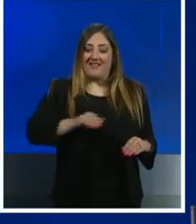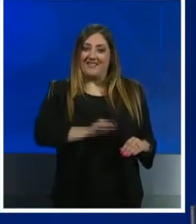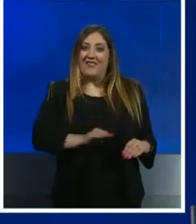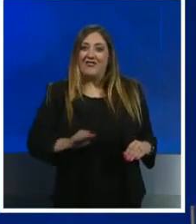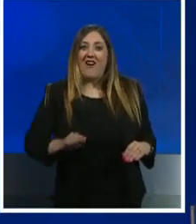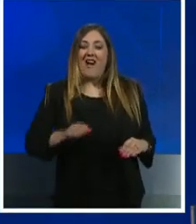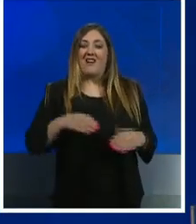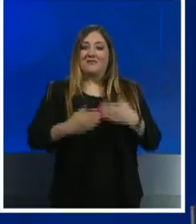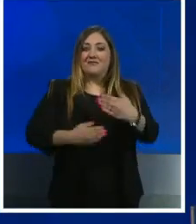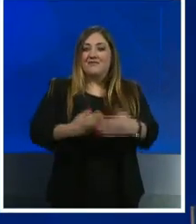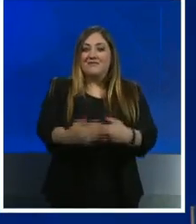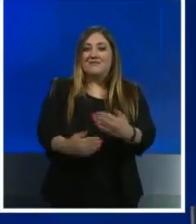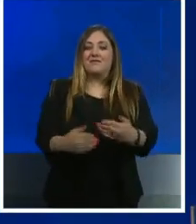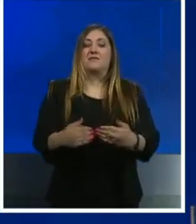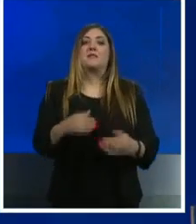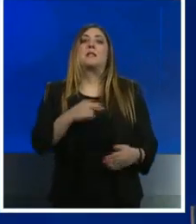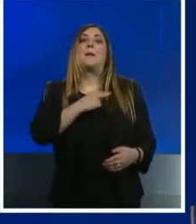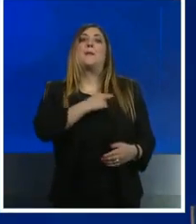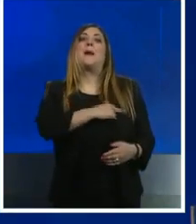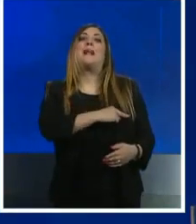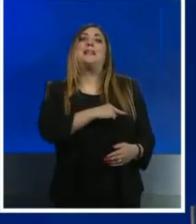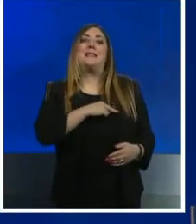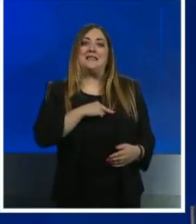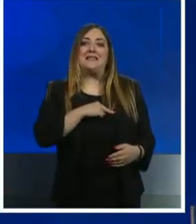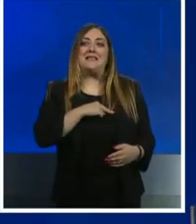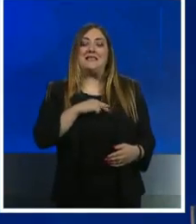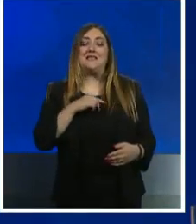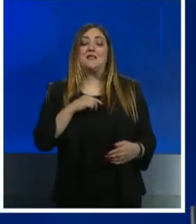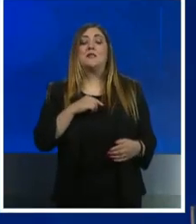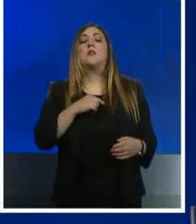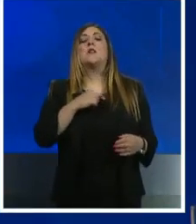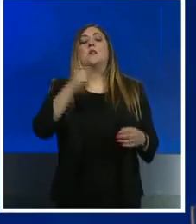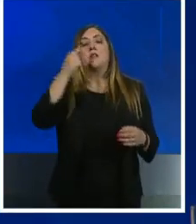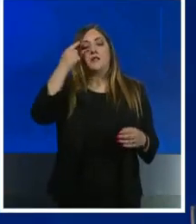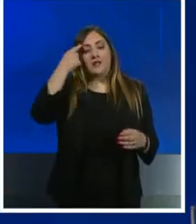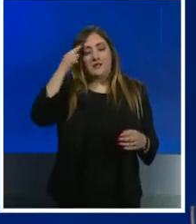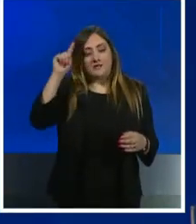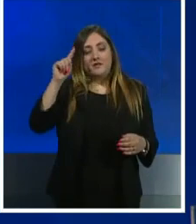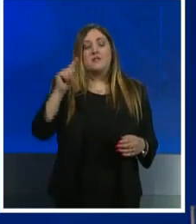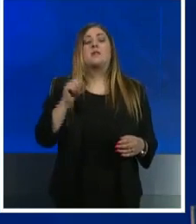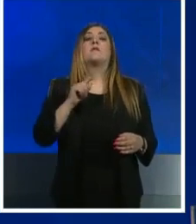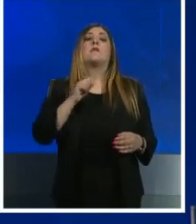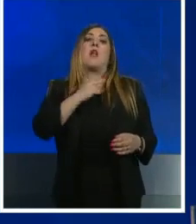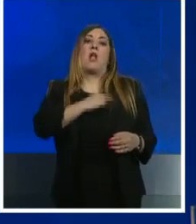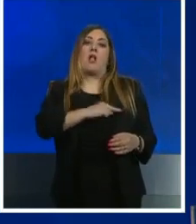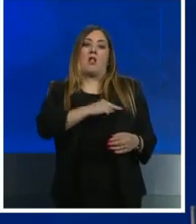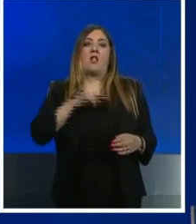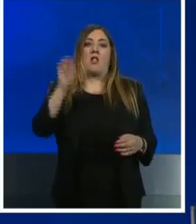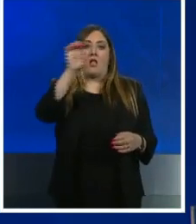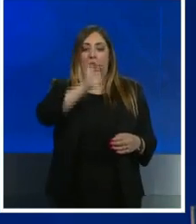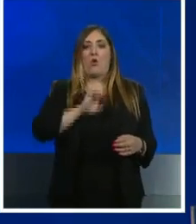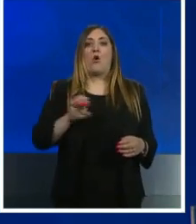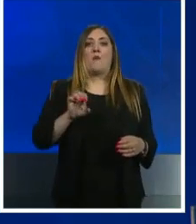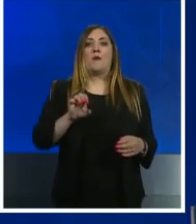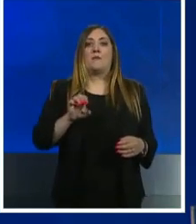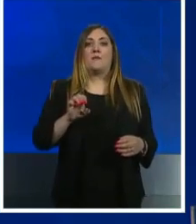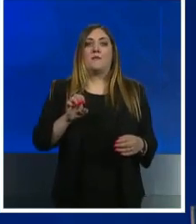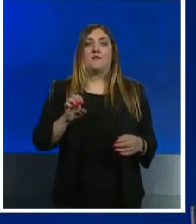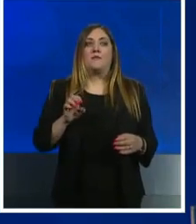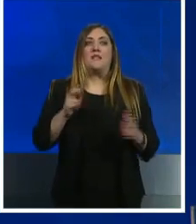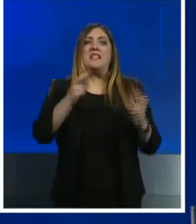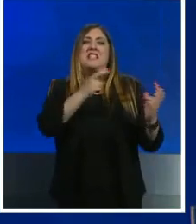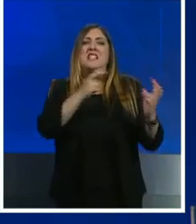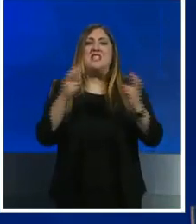Maltin li niġdu lill-Malta Maltija fl-Ewropa. L-isfidi personalment huma